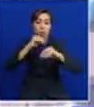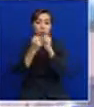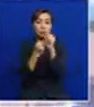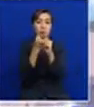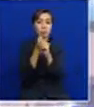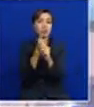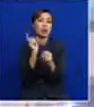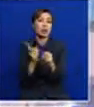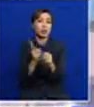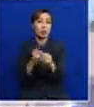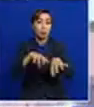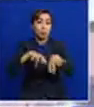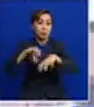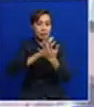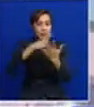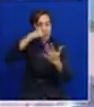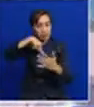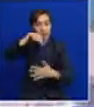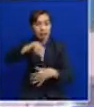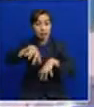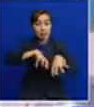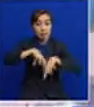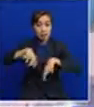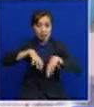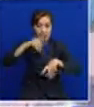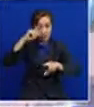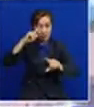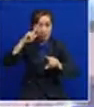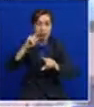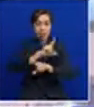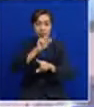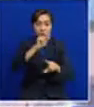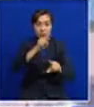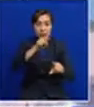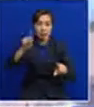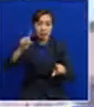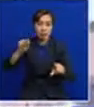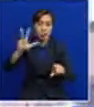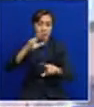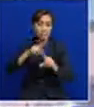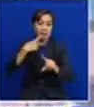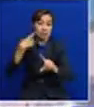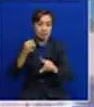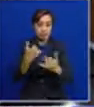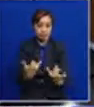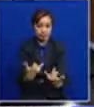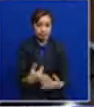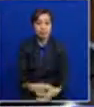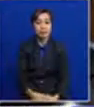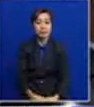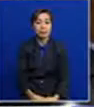ของ OICA ที่ประเทศไทยระหว่างวันที่21ถึง23ตุลาคมนี้ค่ะ